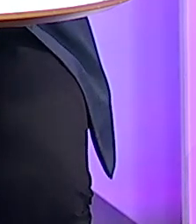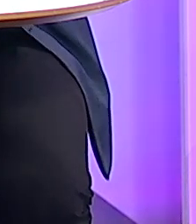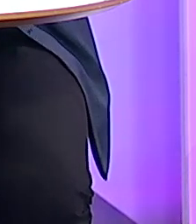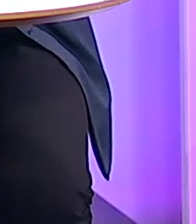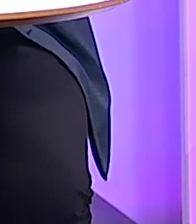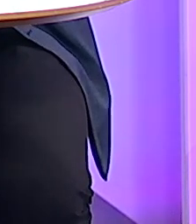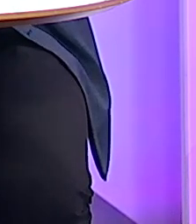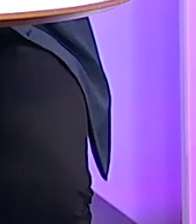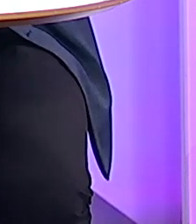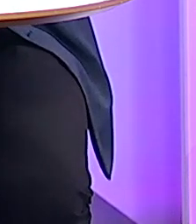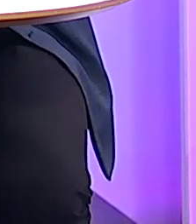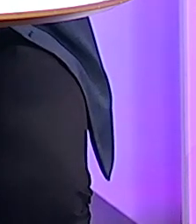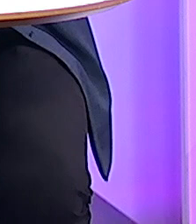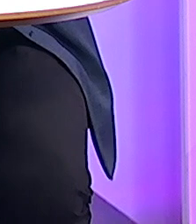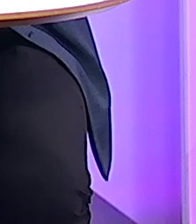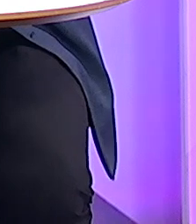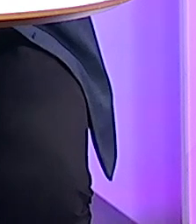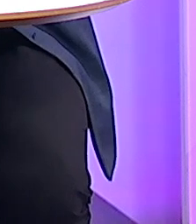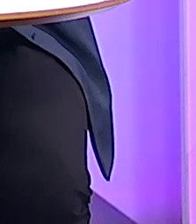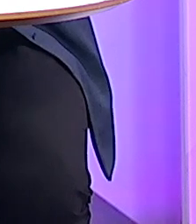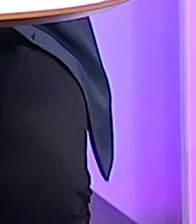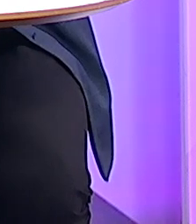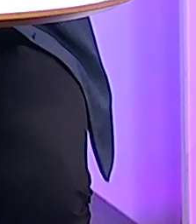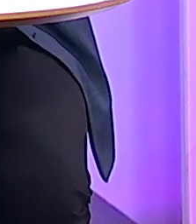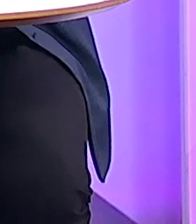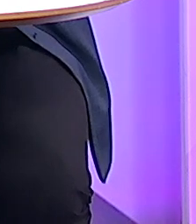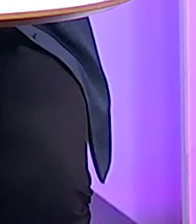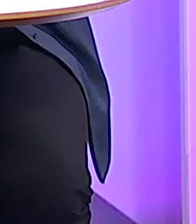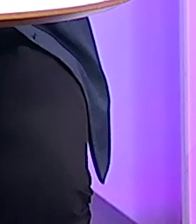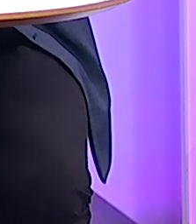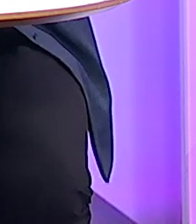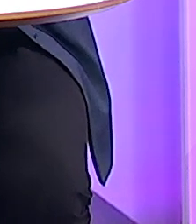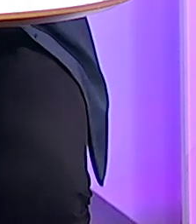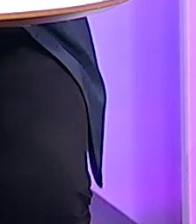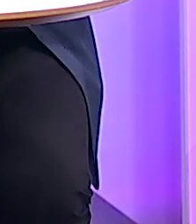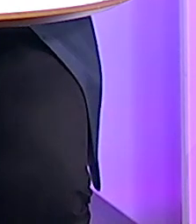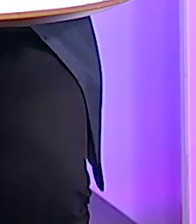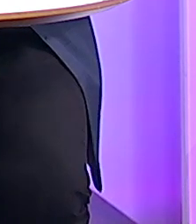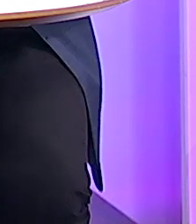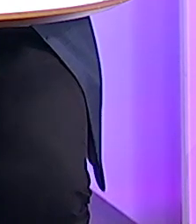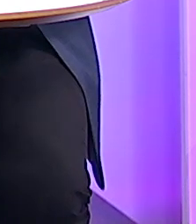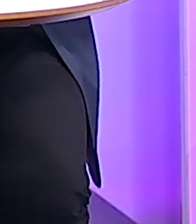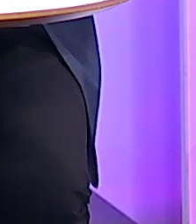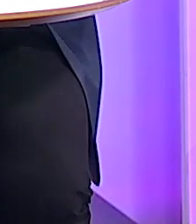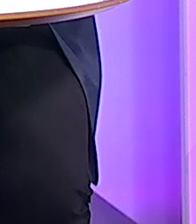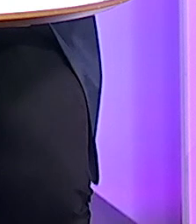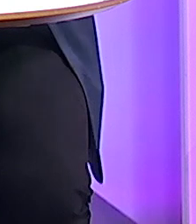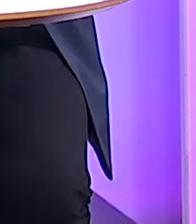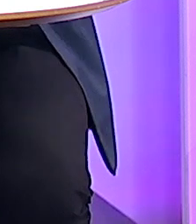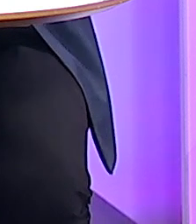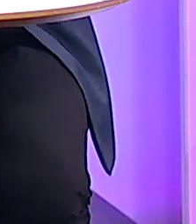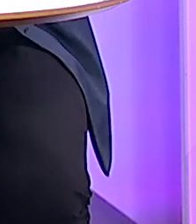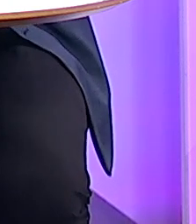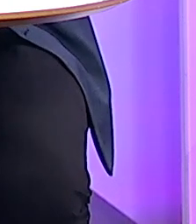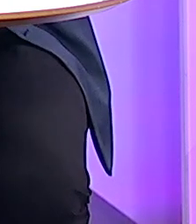kepada pendidik untuk berkongsi ilmu, pendekatan dan juga kepakaran dalam bidang pendidikan bahasa Inggeris. Selain itu, ianya